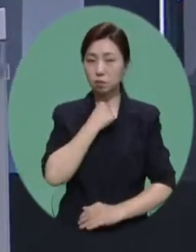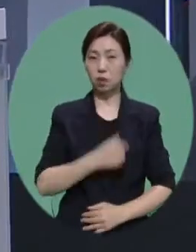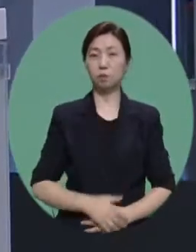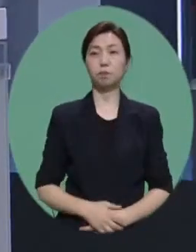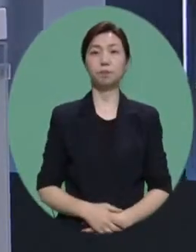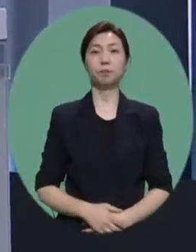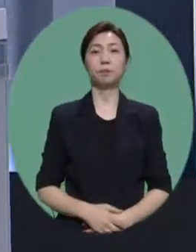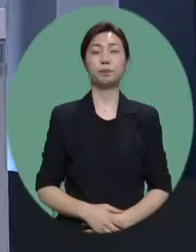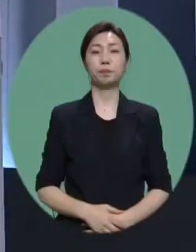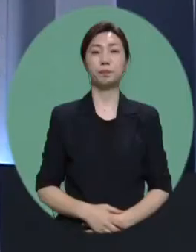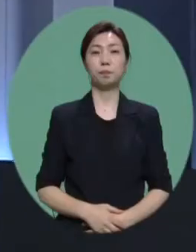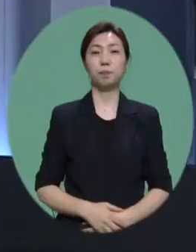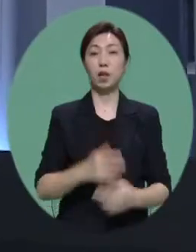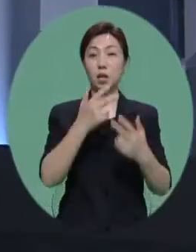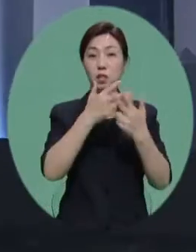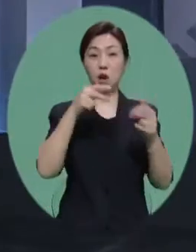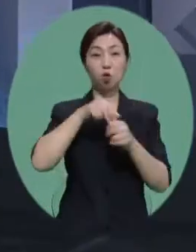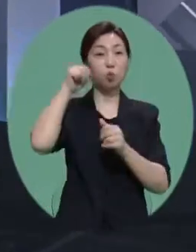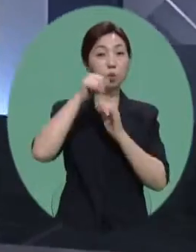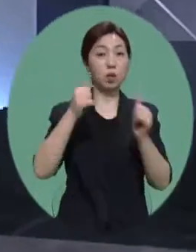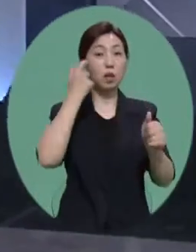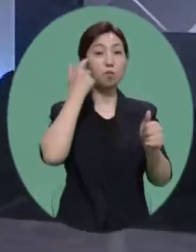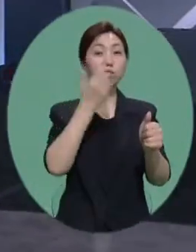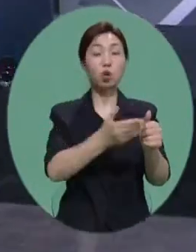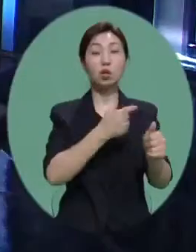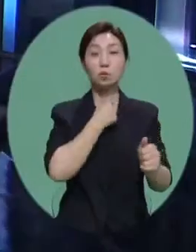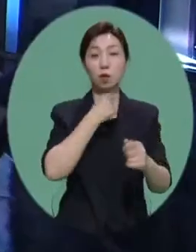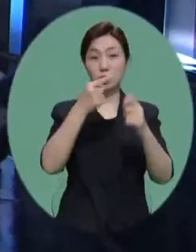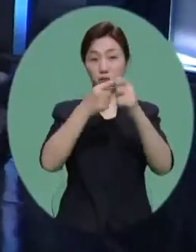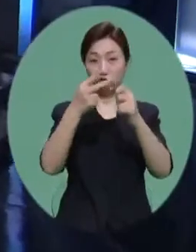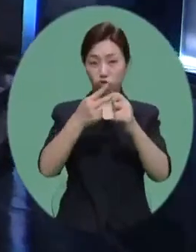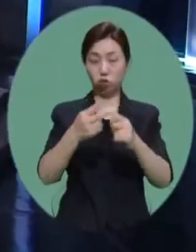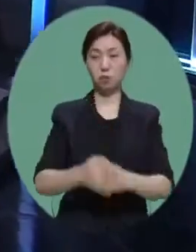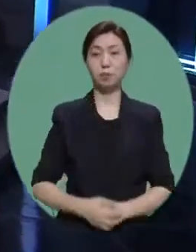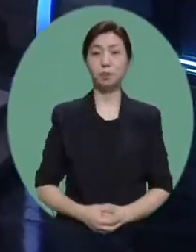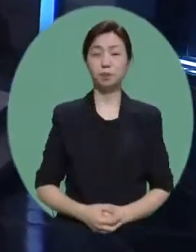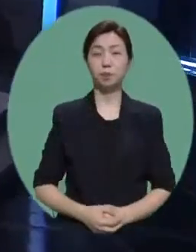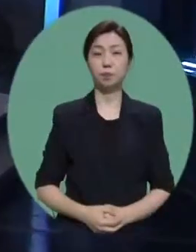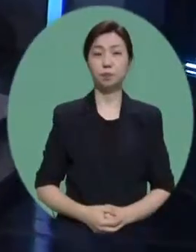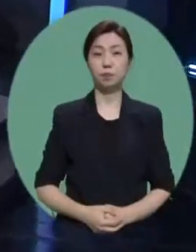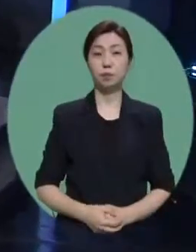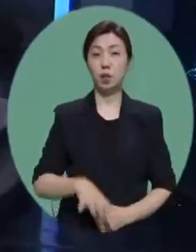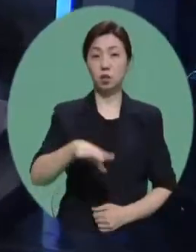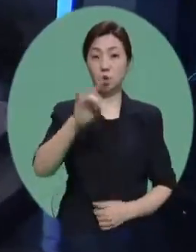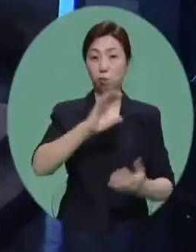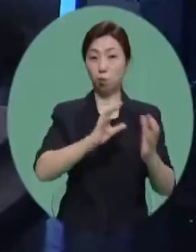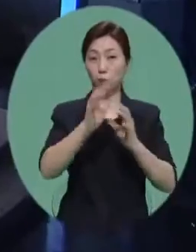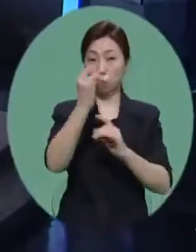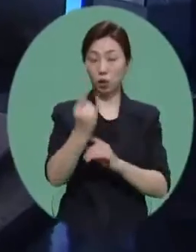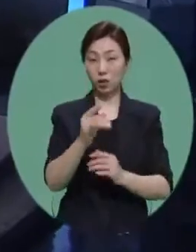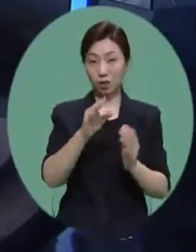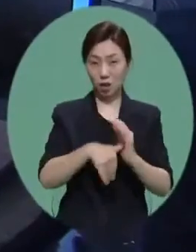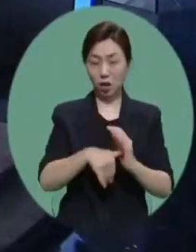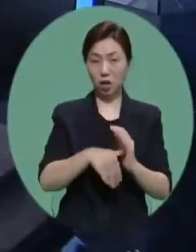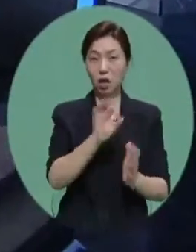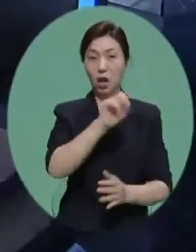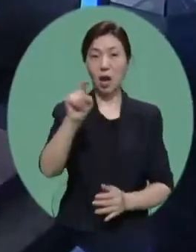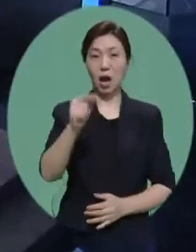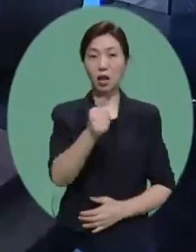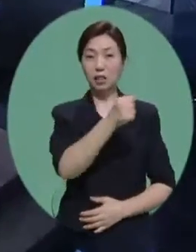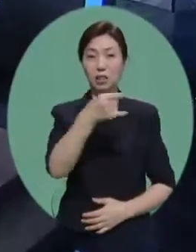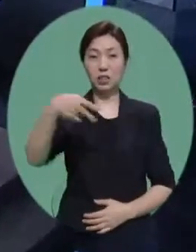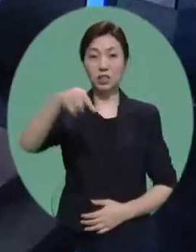에 좀 두가지 먼저 뵙겠습니다 제가 첫 토론 해서 아니 정시 이 성폭력 이체가 이지아가